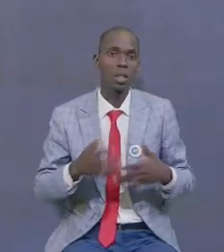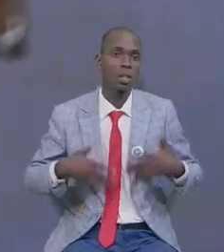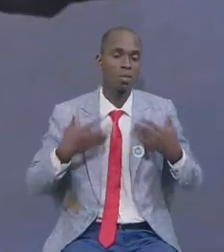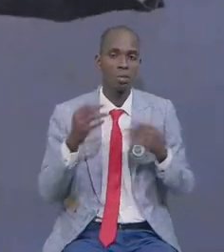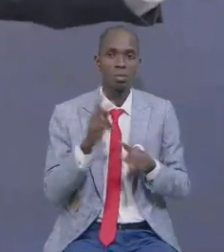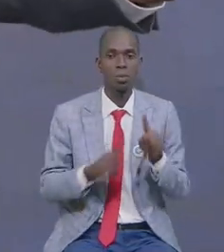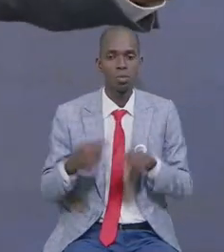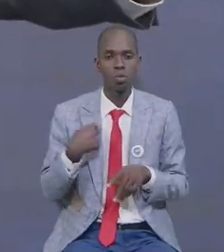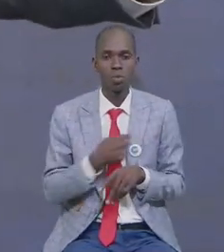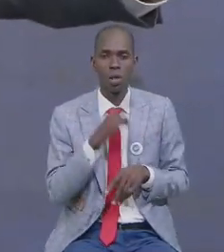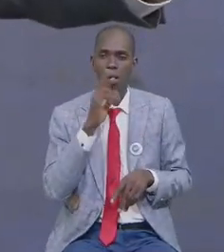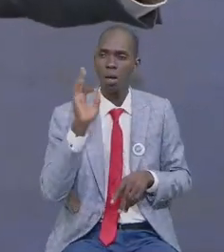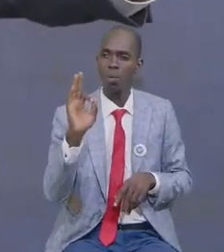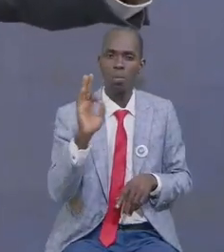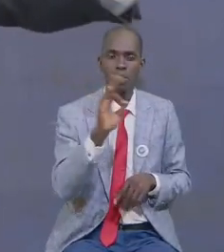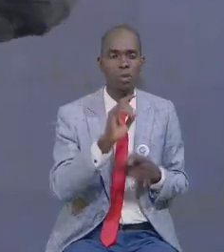nous prêchons,